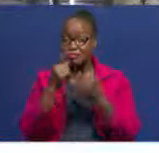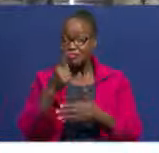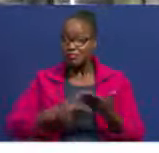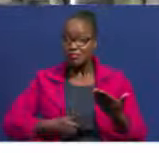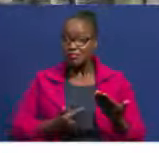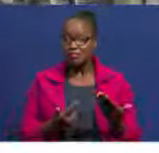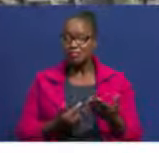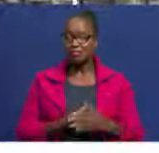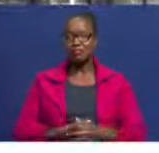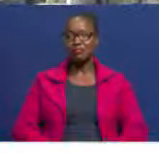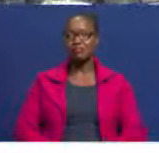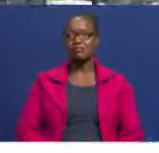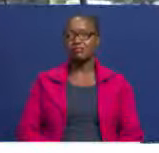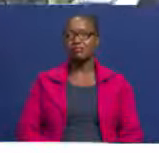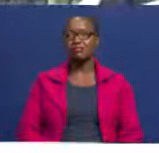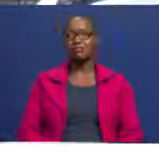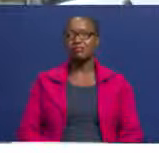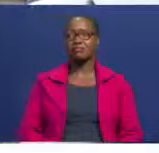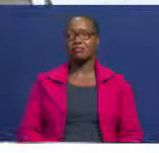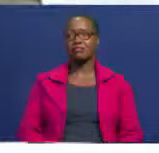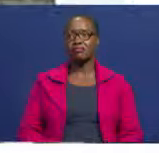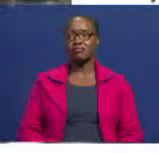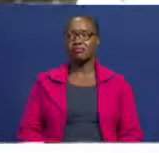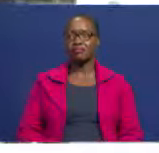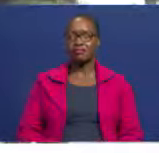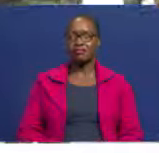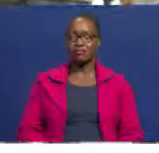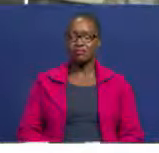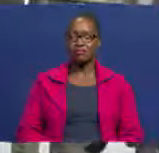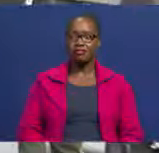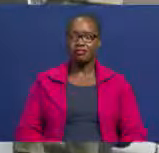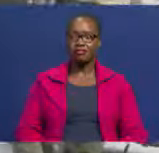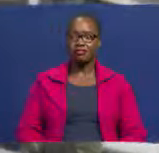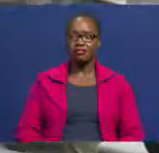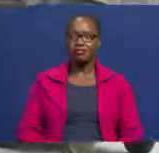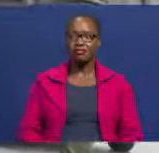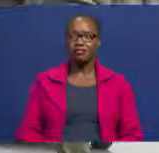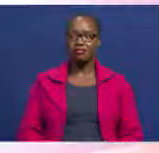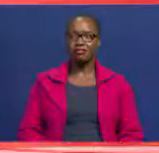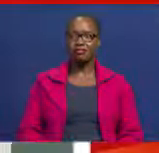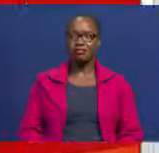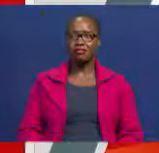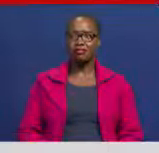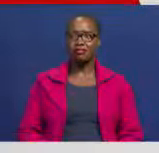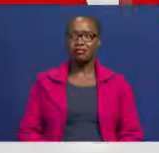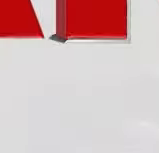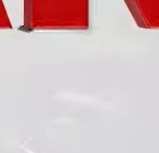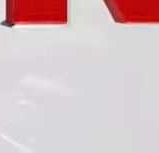Nikiripotia Darubini kutoka kaunti ya Mombasa, mimi ni Abdulaziz Abeid.